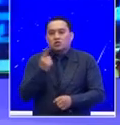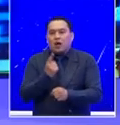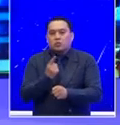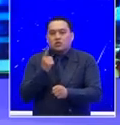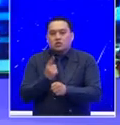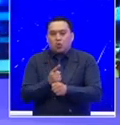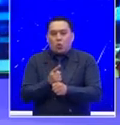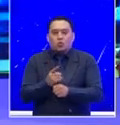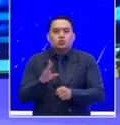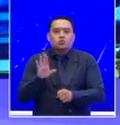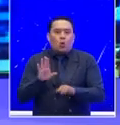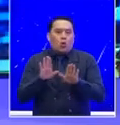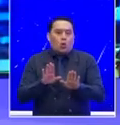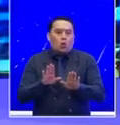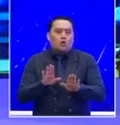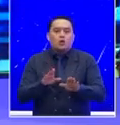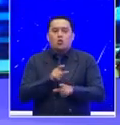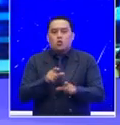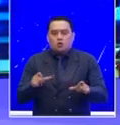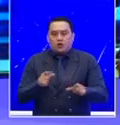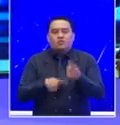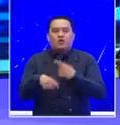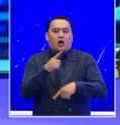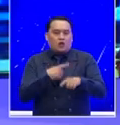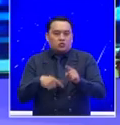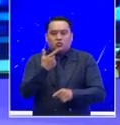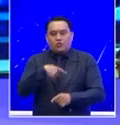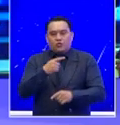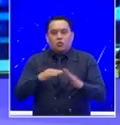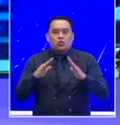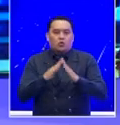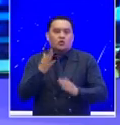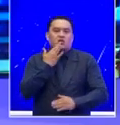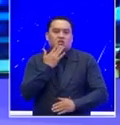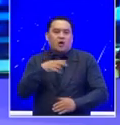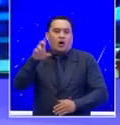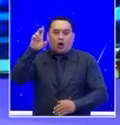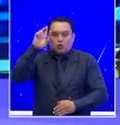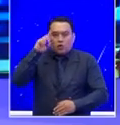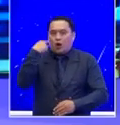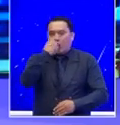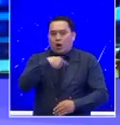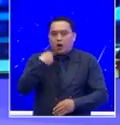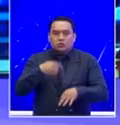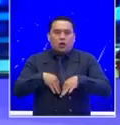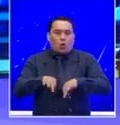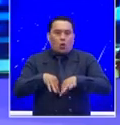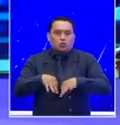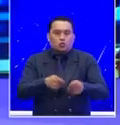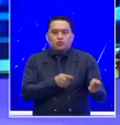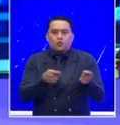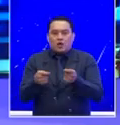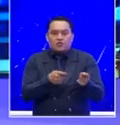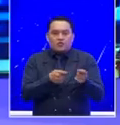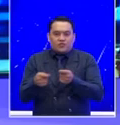запрещен. Исключение применено лишь гражданам, возвращающимся из иностранных государств, лицам и транспорту по перевозке